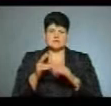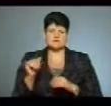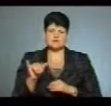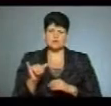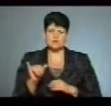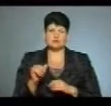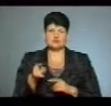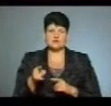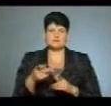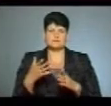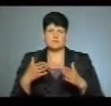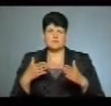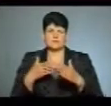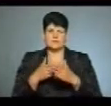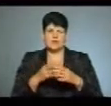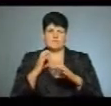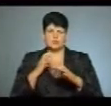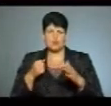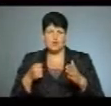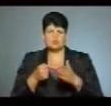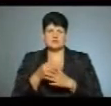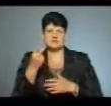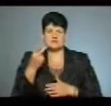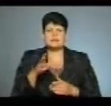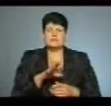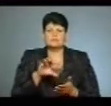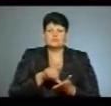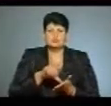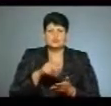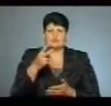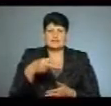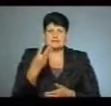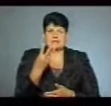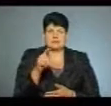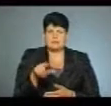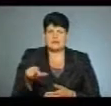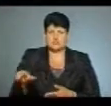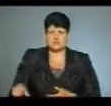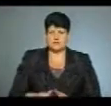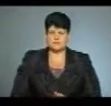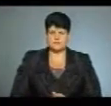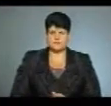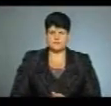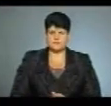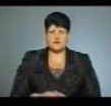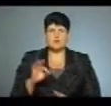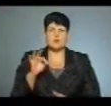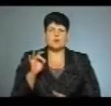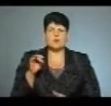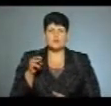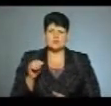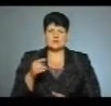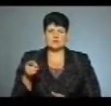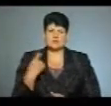причіп вантажівки врізався в автобус із 23 пасажирами. Подробиці у сюжеті. Ми в ортопедичному відділенні